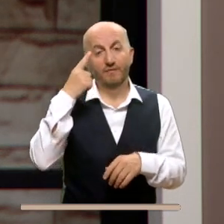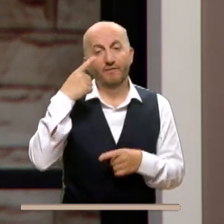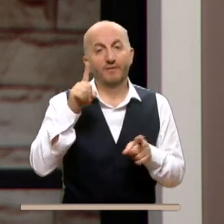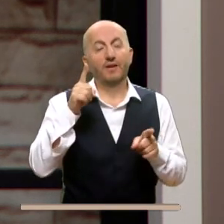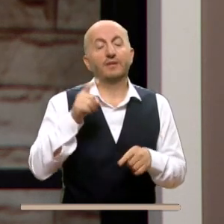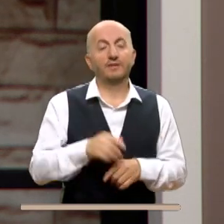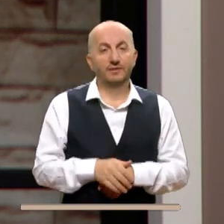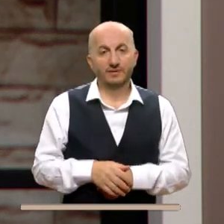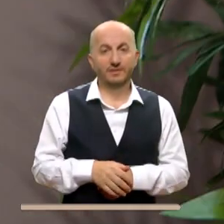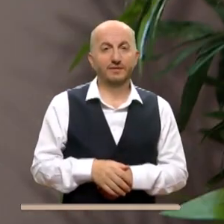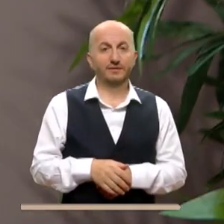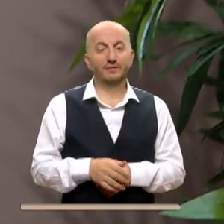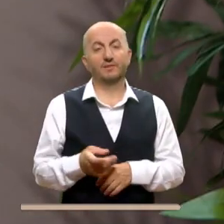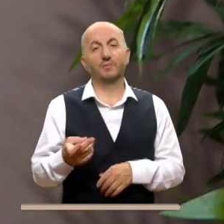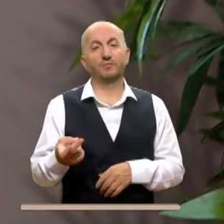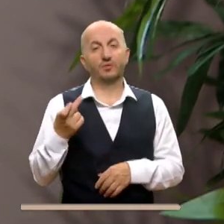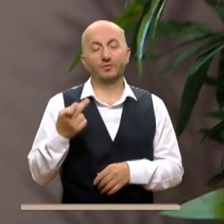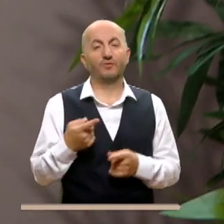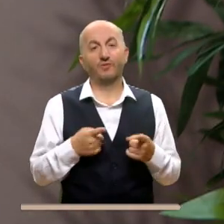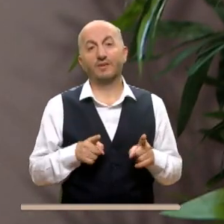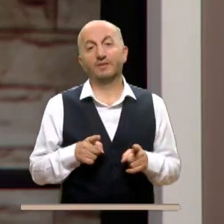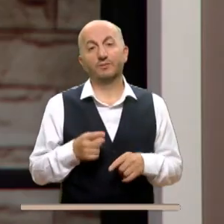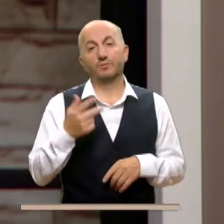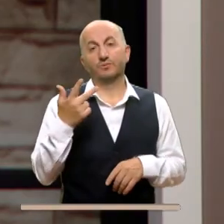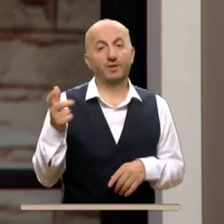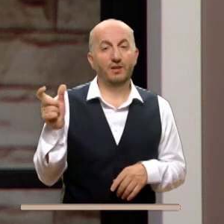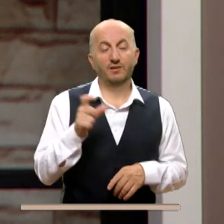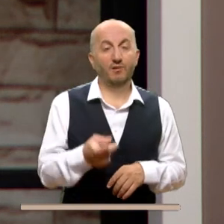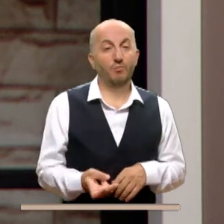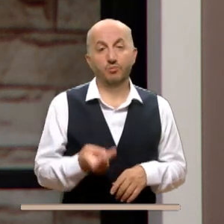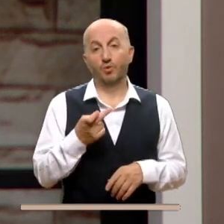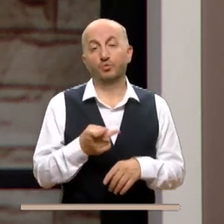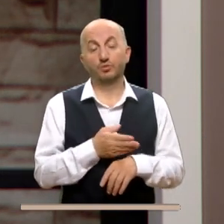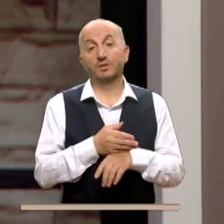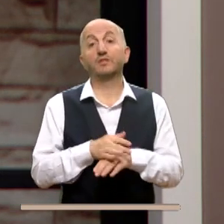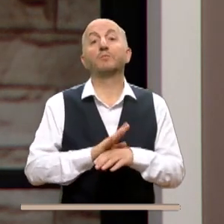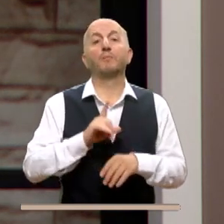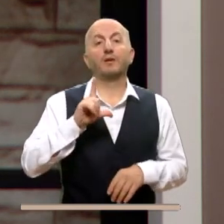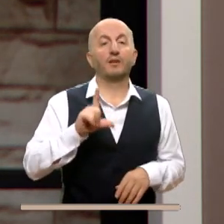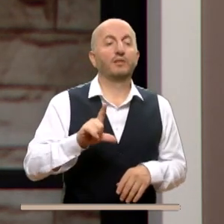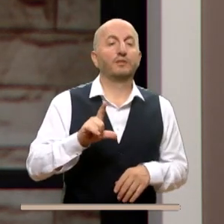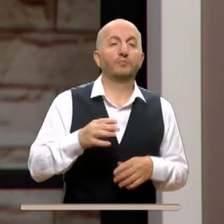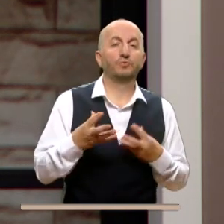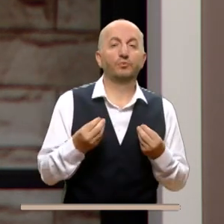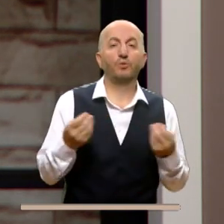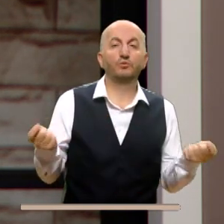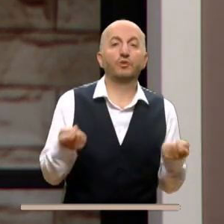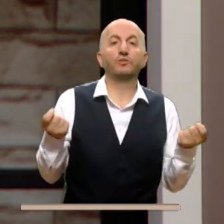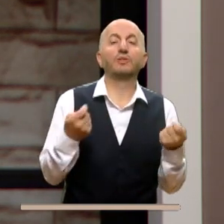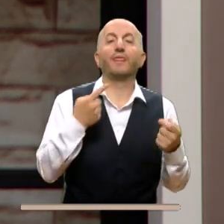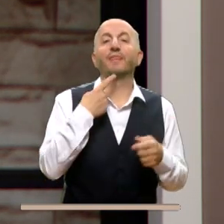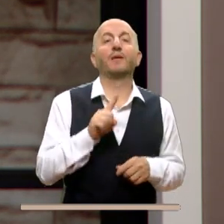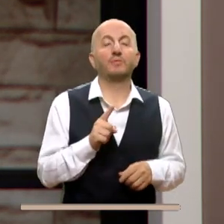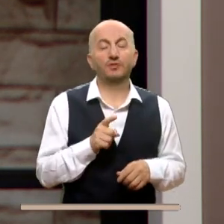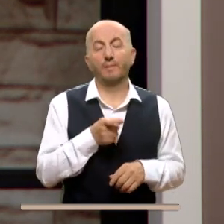yani. Keşke... Orada bir boşluğu fark ettin. Evet, yani o 3 ayı boş geçirmemek lazım. Yani çok çalışın demeyeceğim çünkü 9